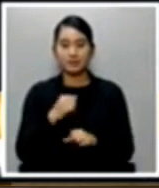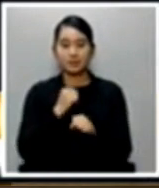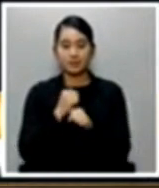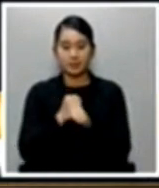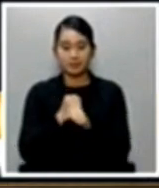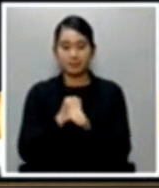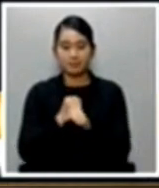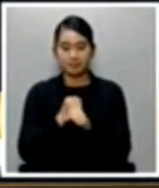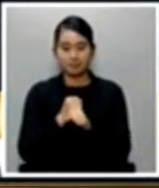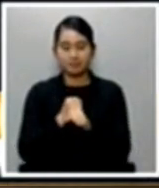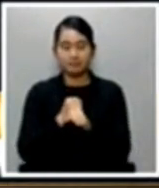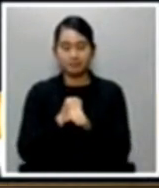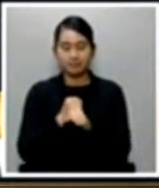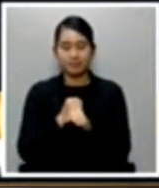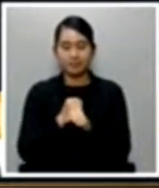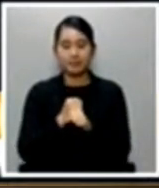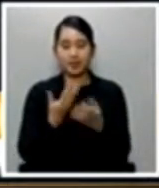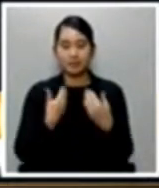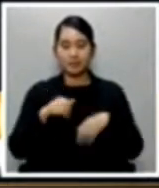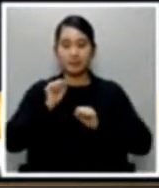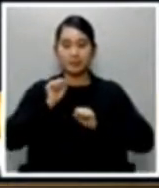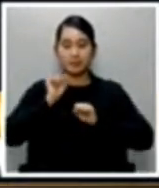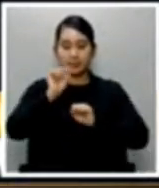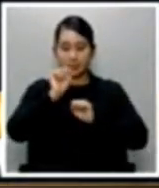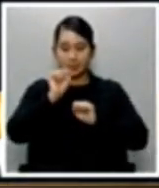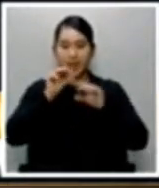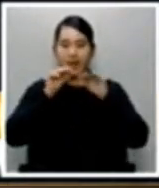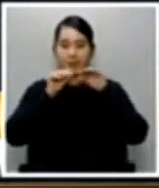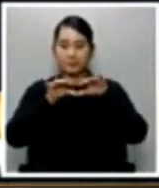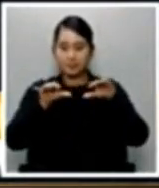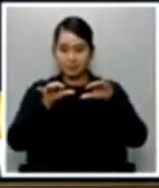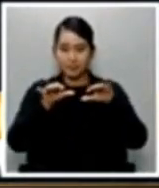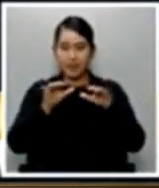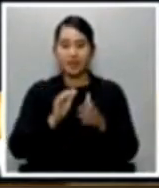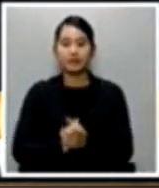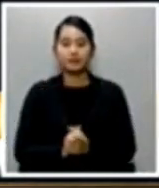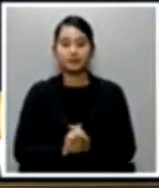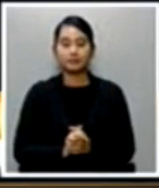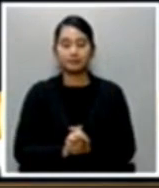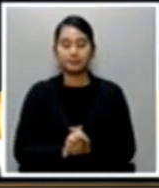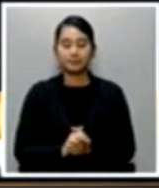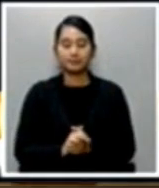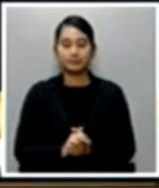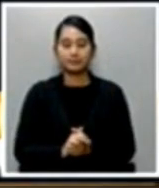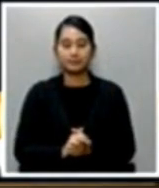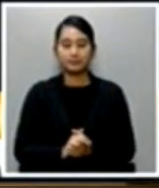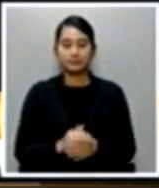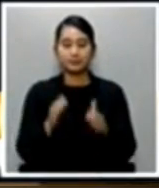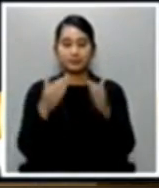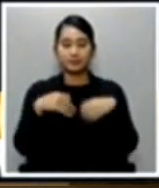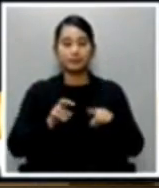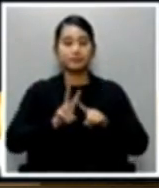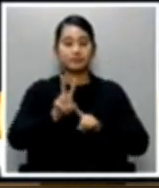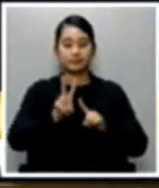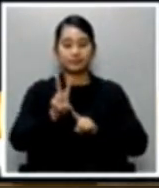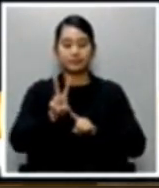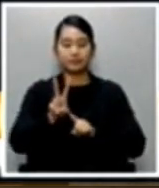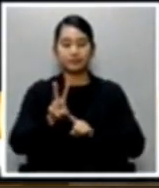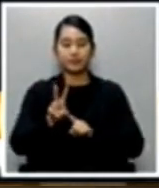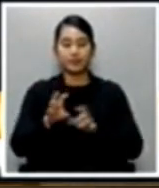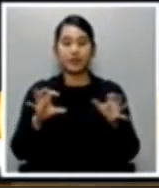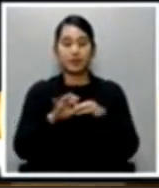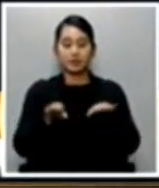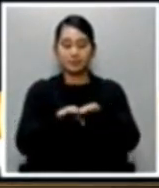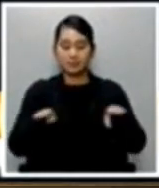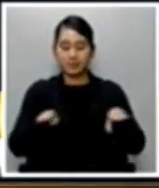ได้ผมขอกราบเรียนว่าเราได้ประกาศใช้ไปแล้วนะครับเป็นสำคัญส่วนเรื่องที่2ครับก็คือเรื่องของเกณฑ์มาตรฐ